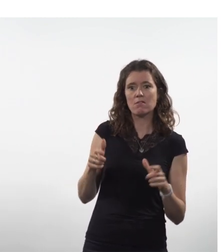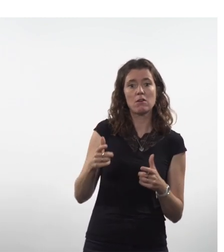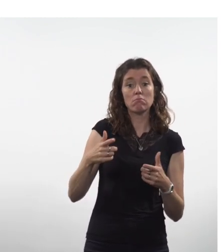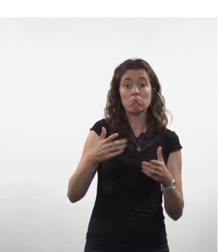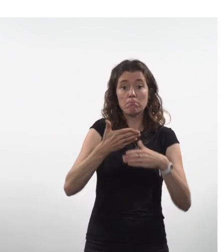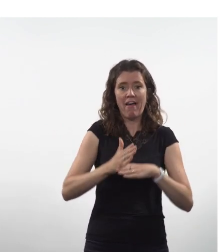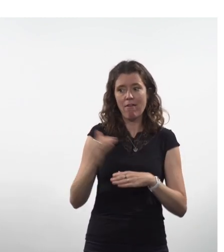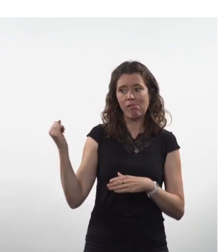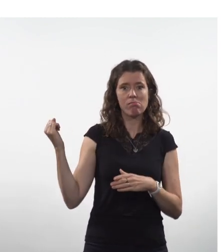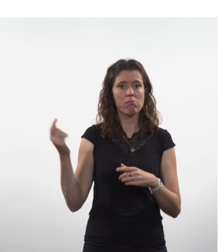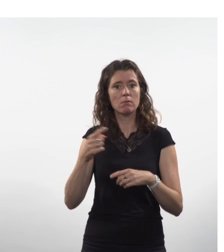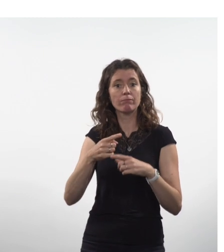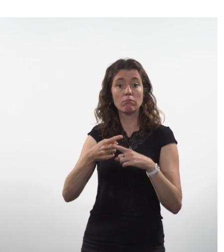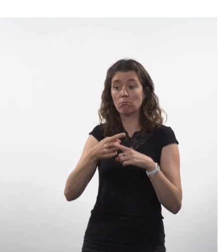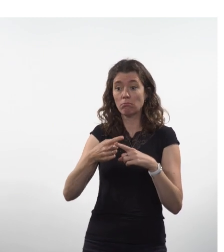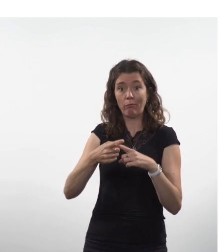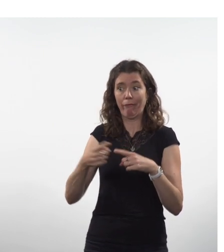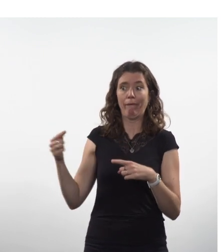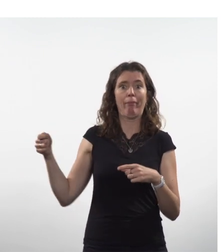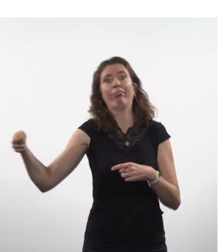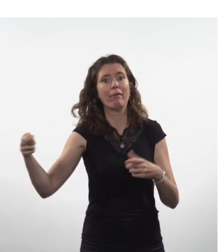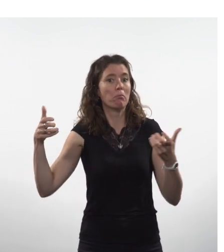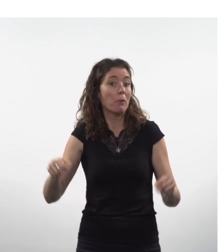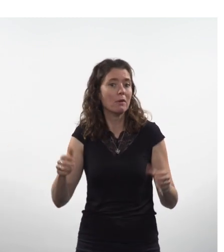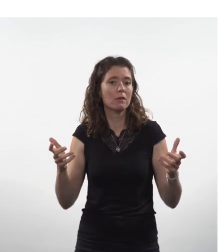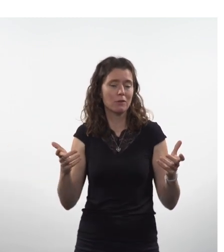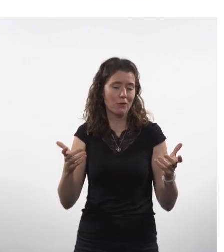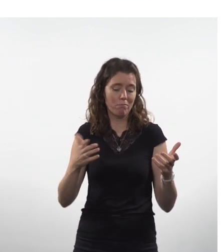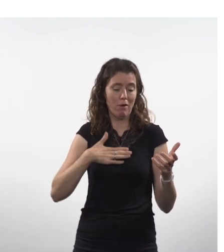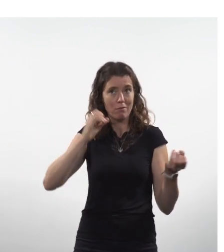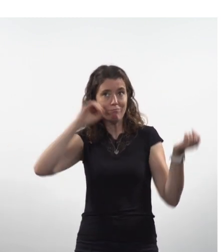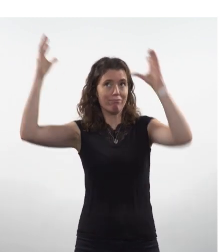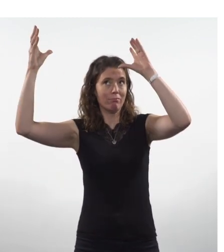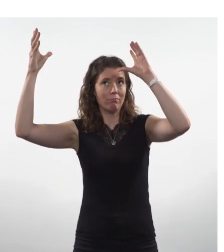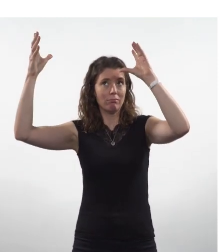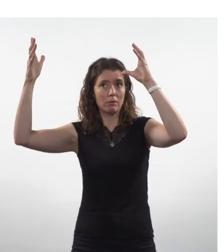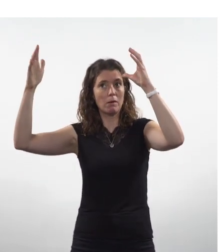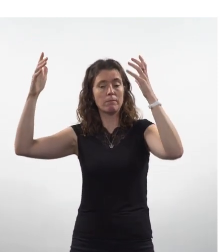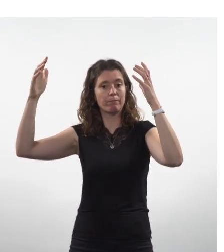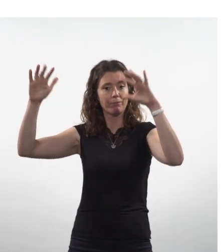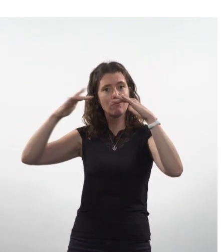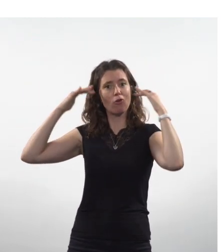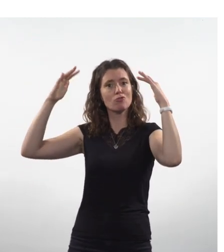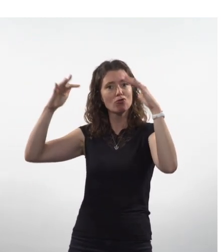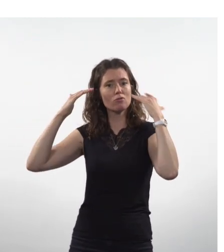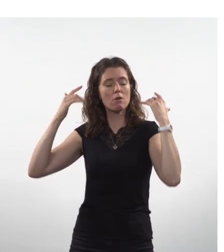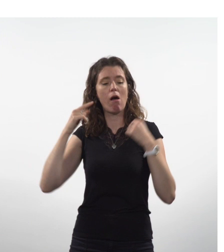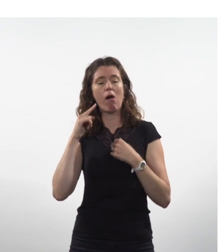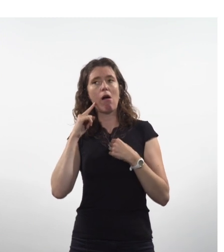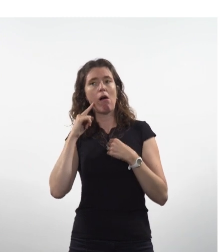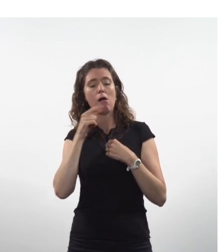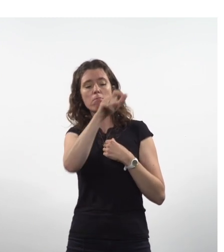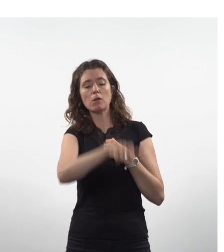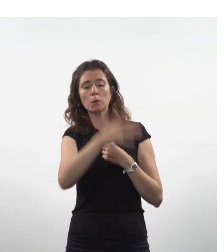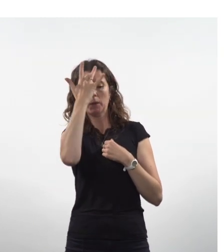main et elle adore ça. Mais ma représentation, a priori, c'est d'imaginer que la personne que je ne